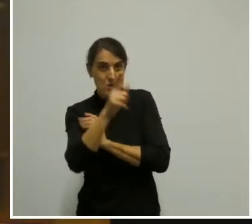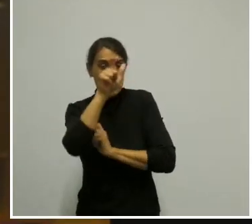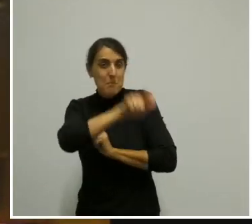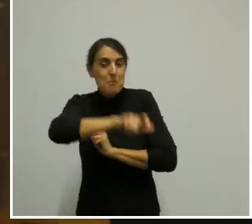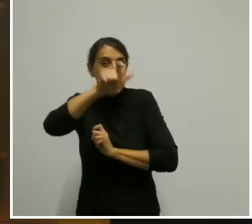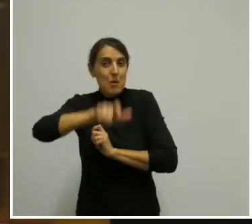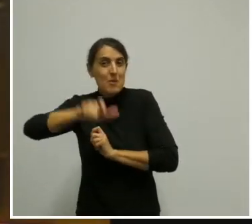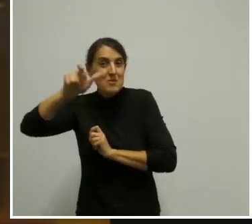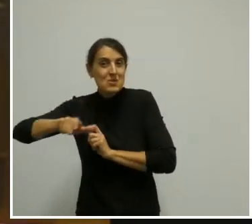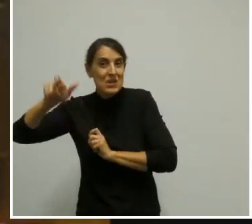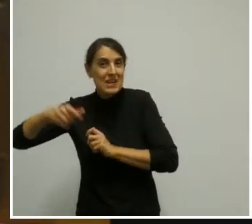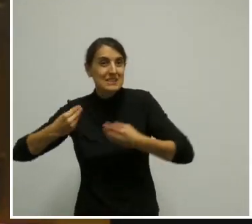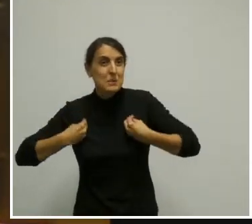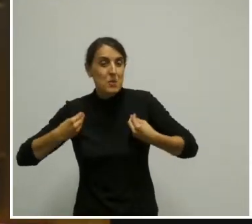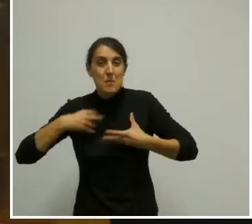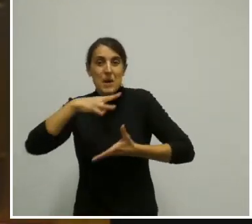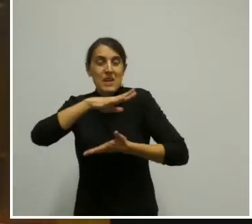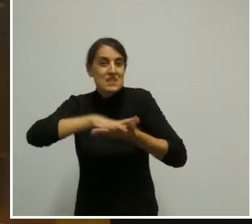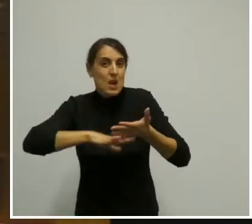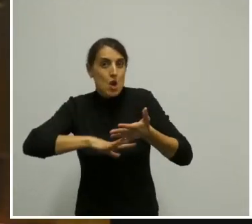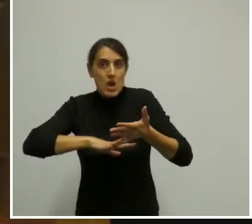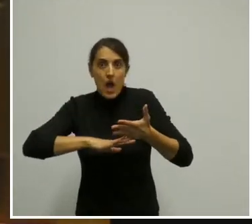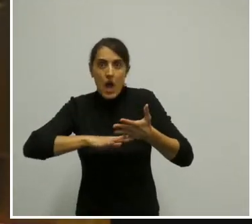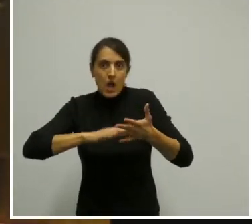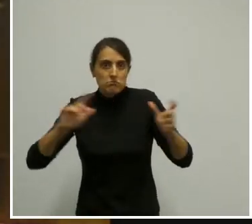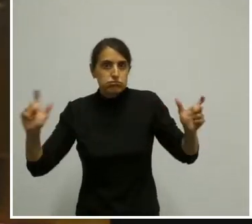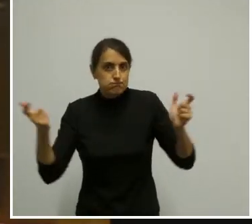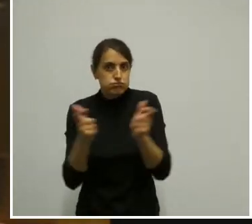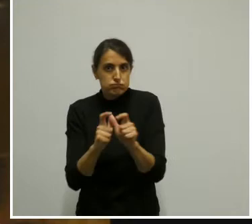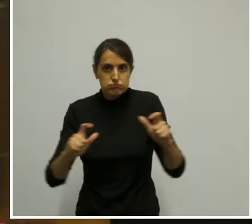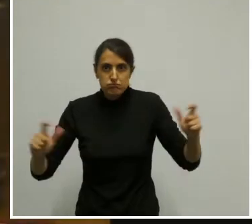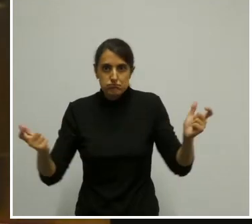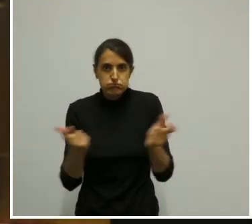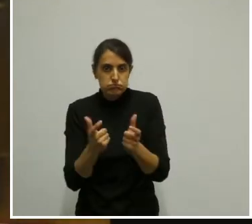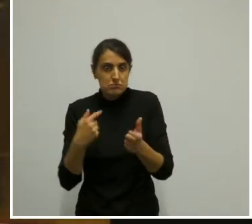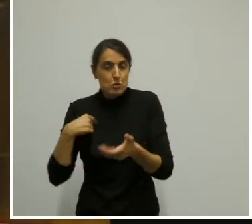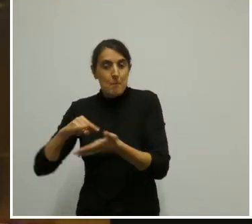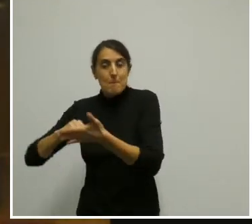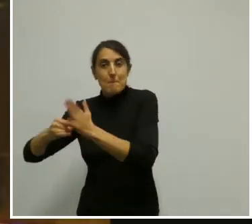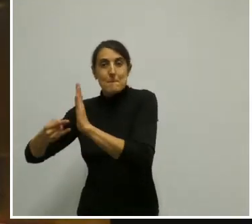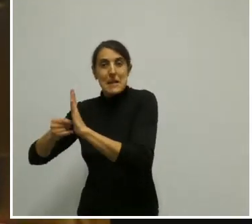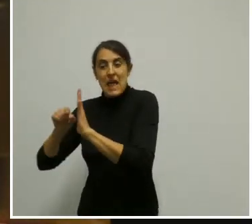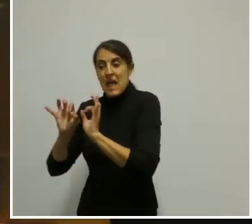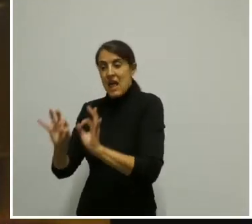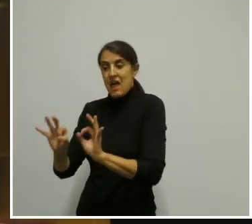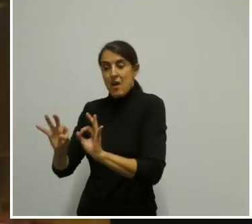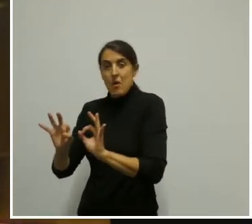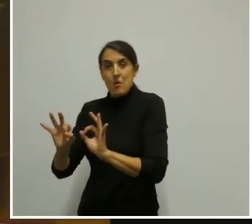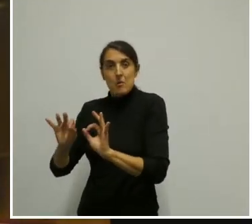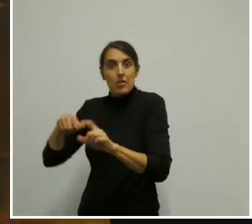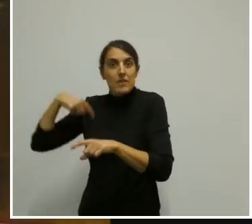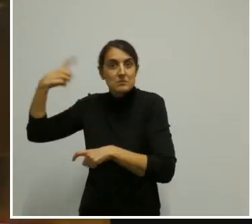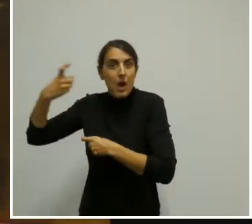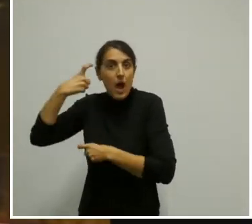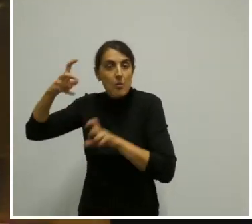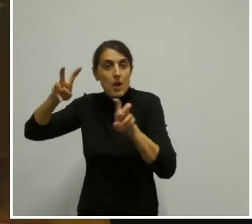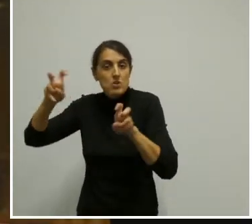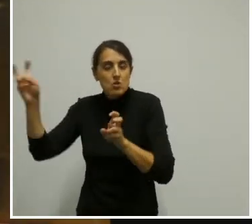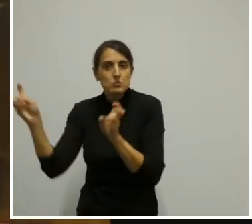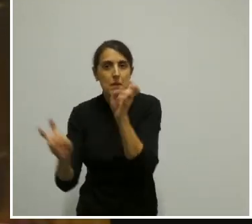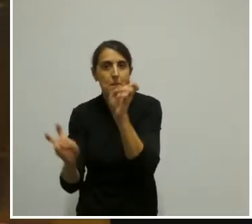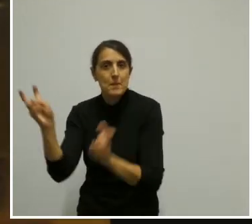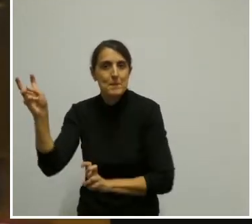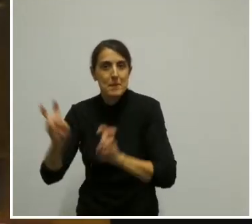a Barcelona. Vull dir que fas una previsió i això no s'acaba complint perquè van arribant alumnes nous. Llavors, has de fer